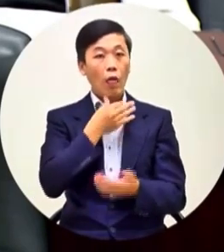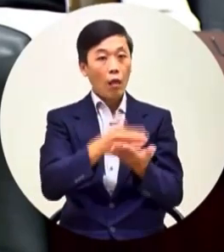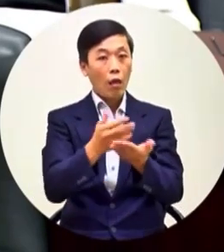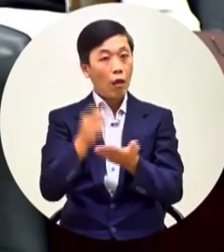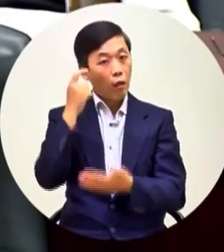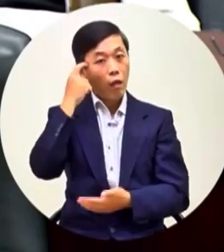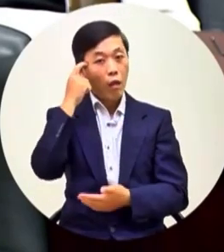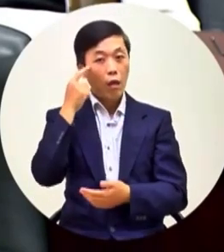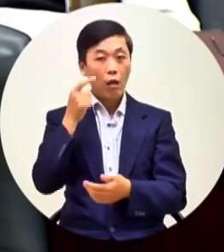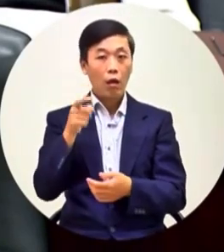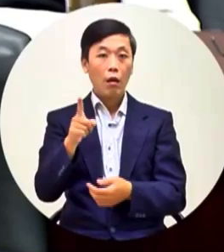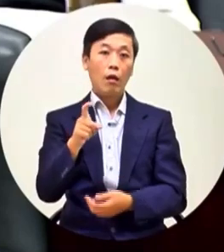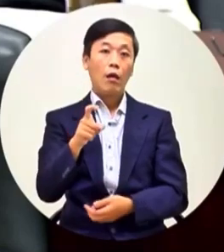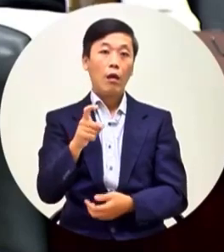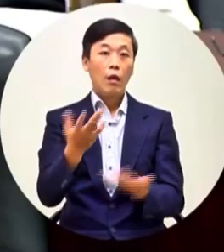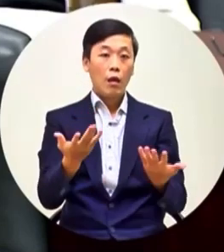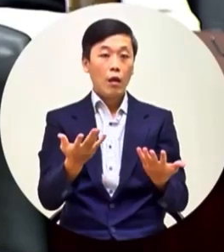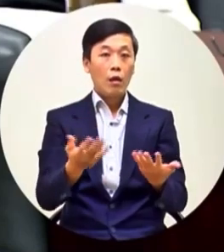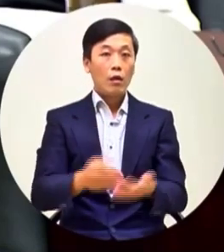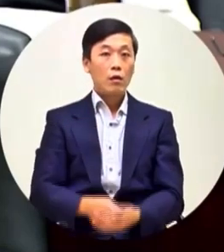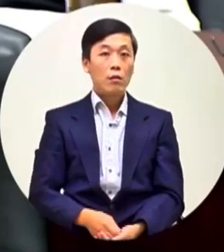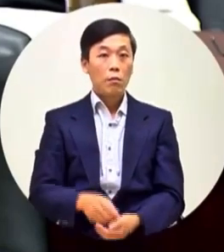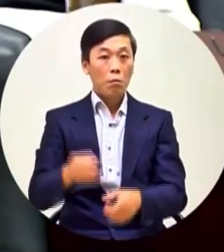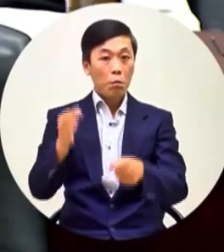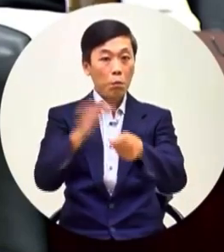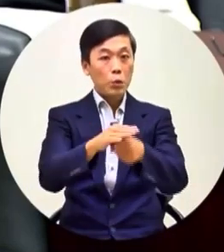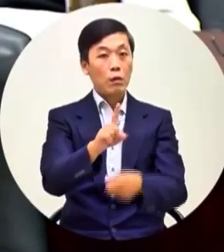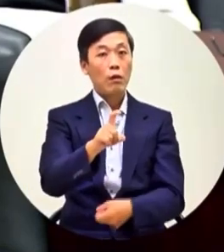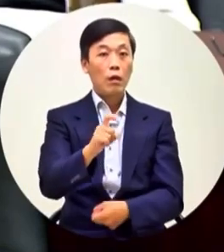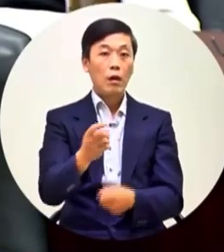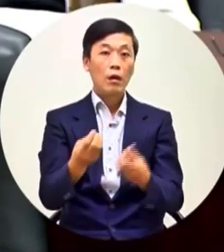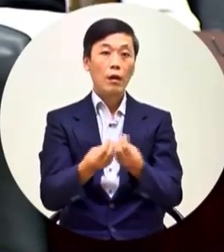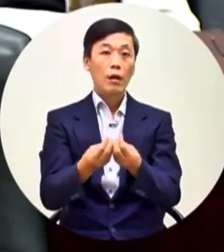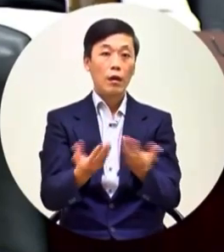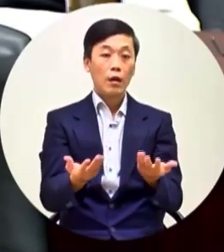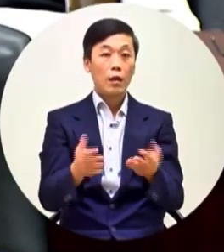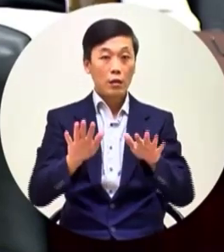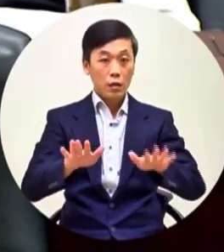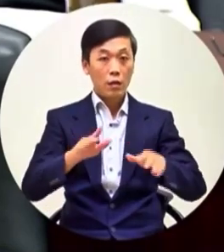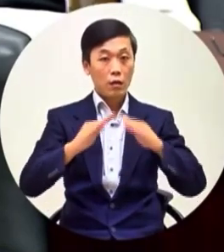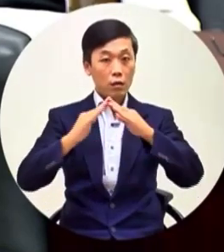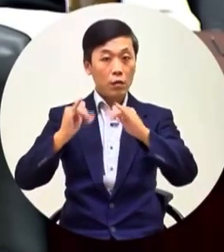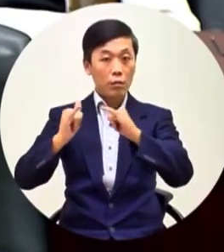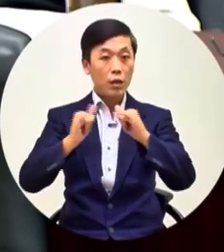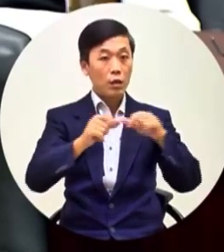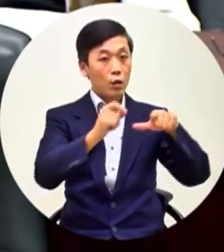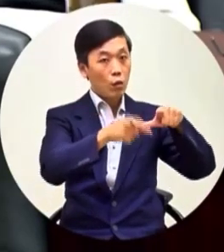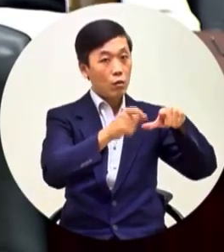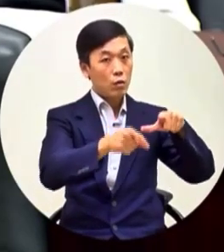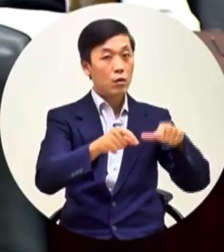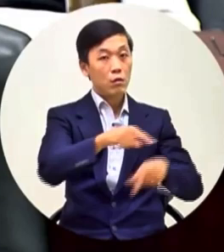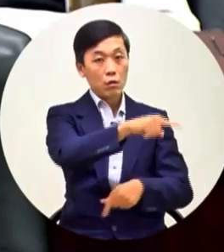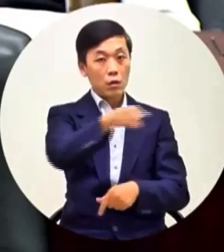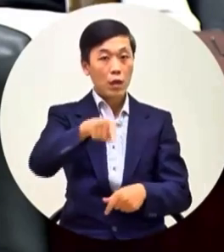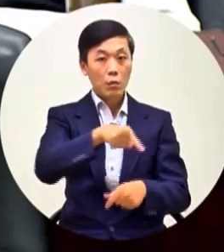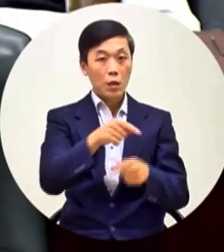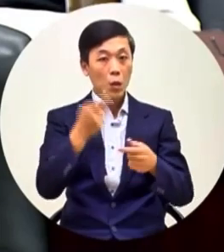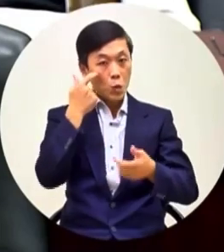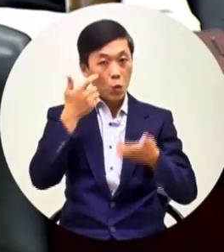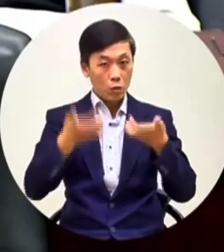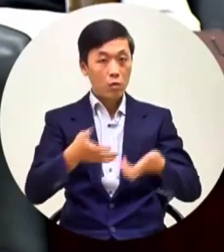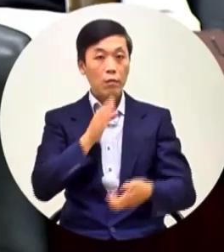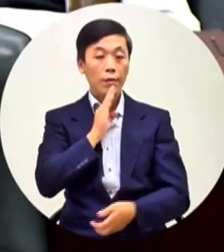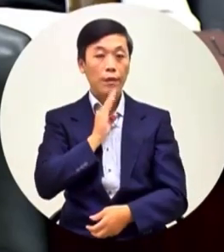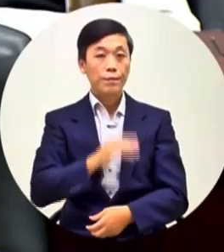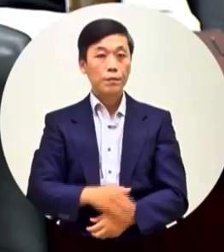费用，得不到纾困的这些补助。这些都是现在市民跟厂商在关注的事情。如